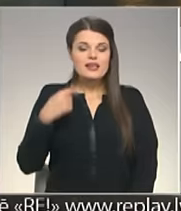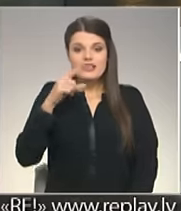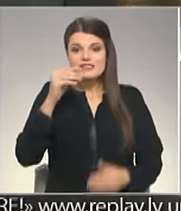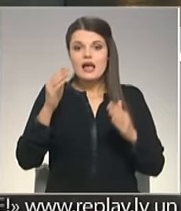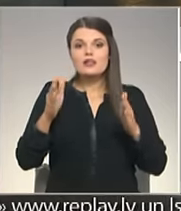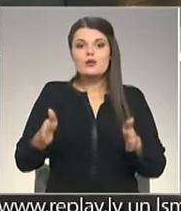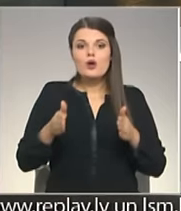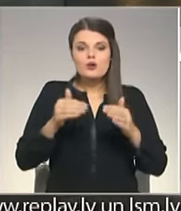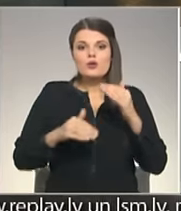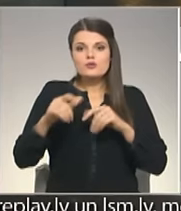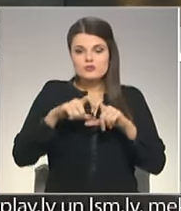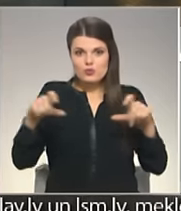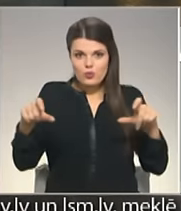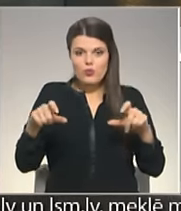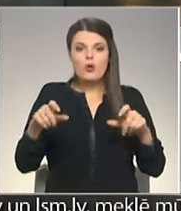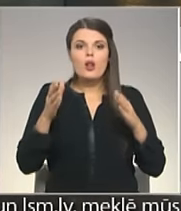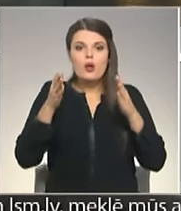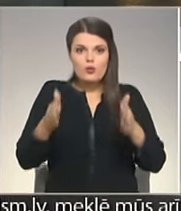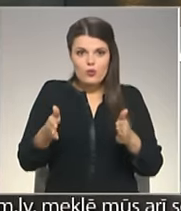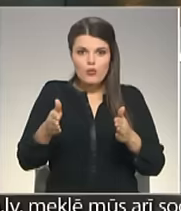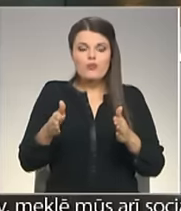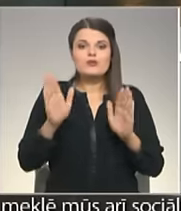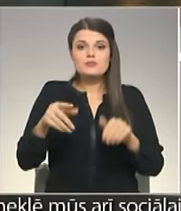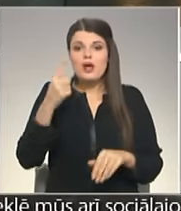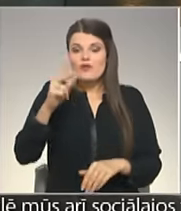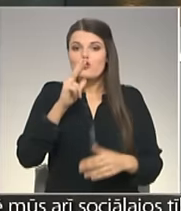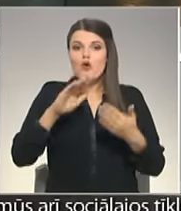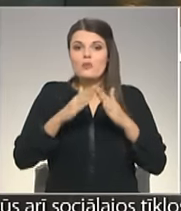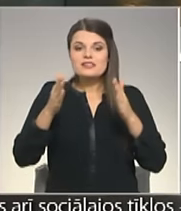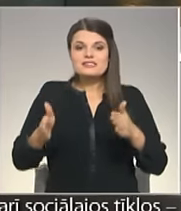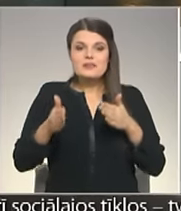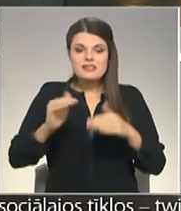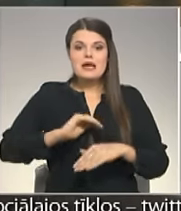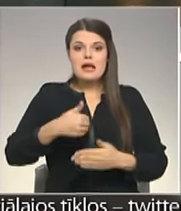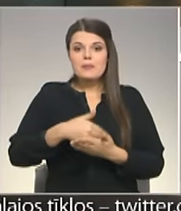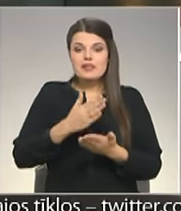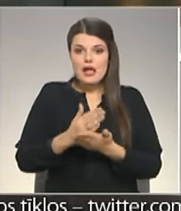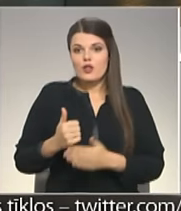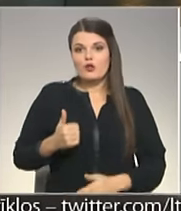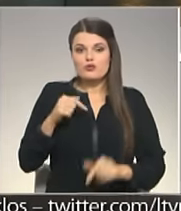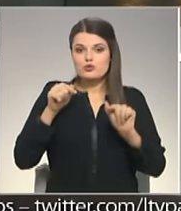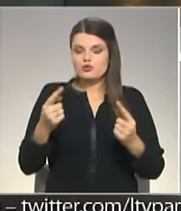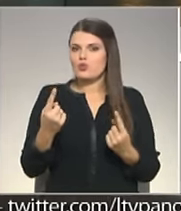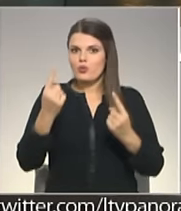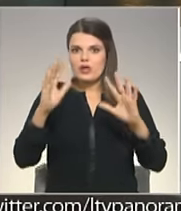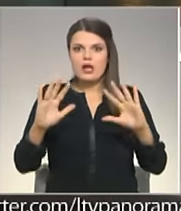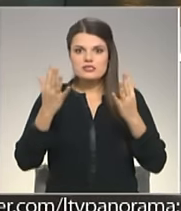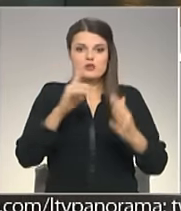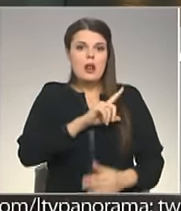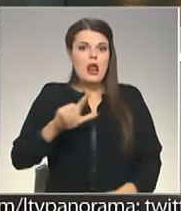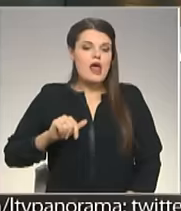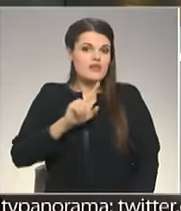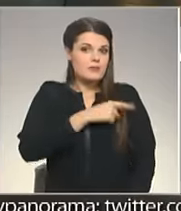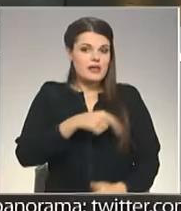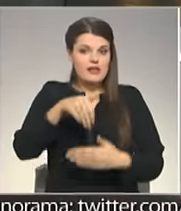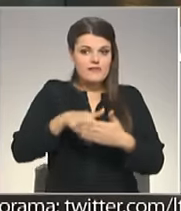Rīgas Stradiņu universitāte kļūs par vienu no Daugavpils slimnīcas kapitāla daļu turētājiem. Šis ir unikāls gadījums Latvijas medicīnas